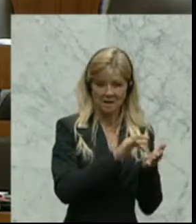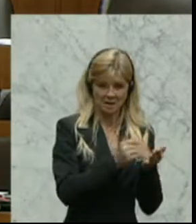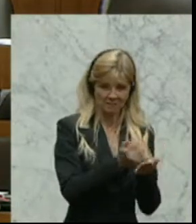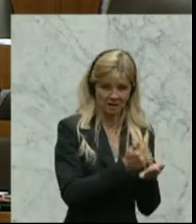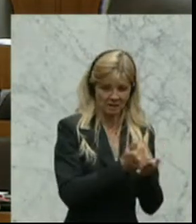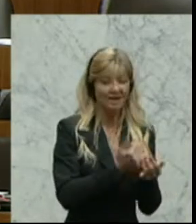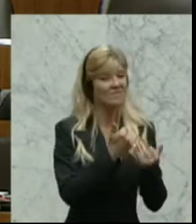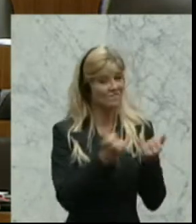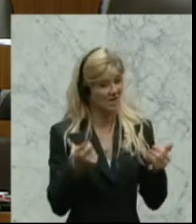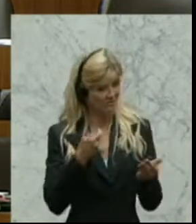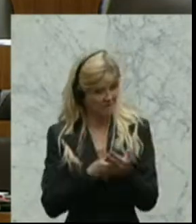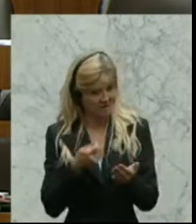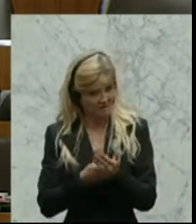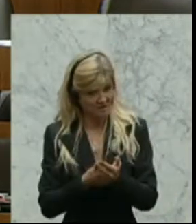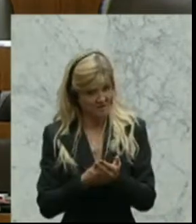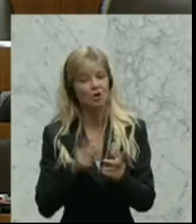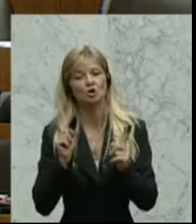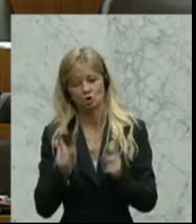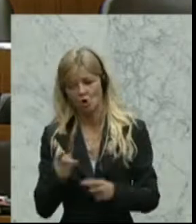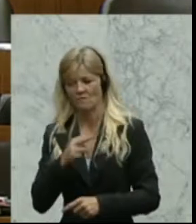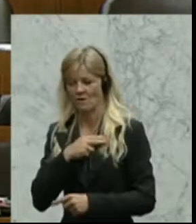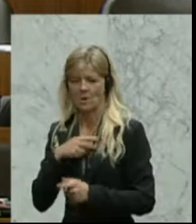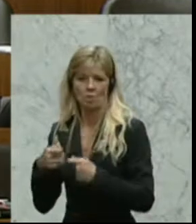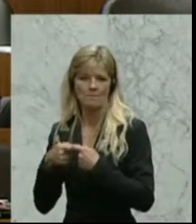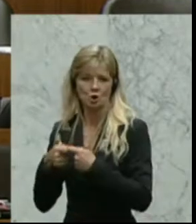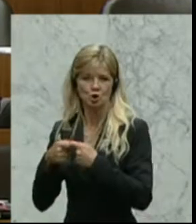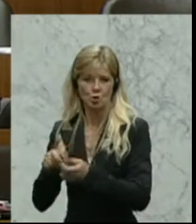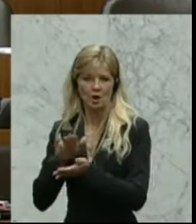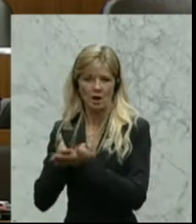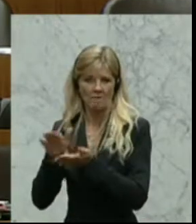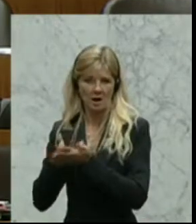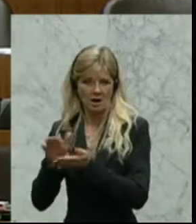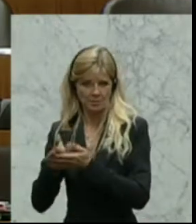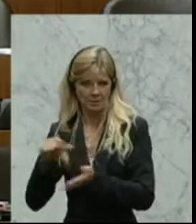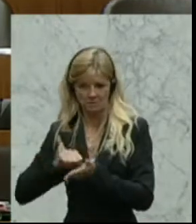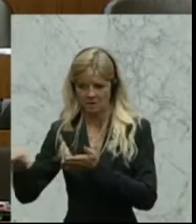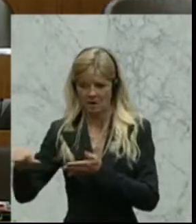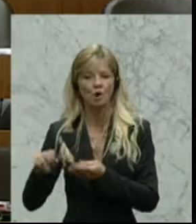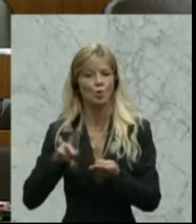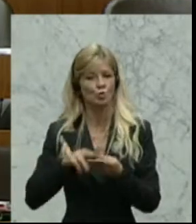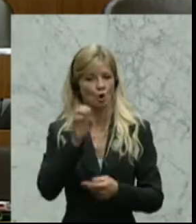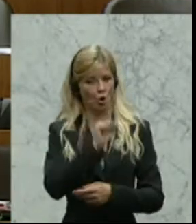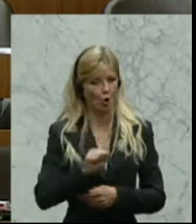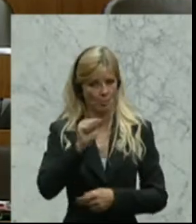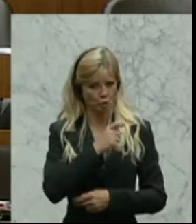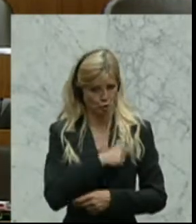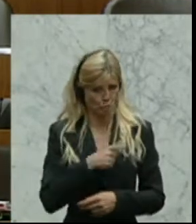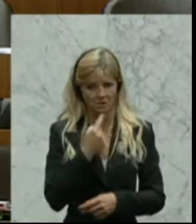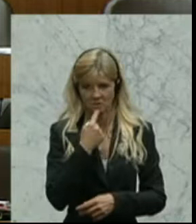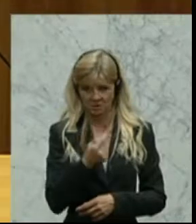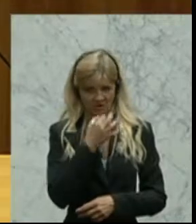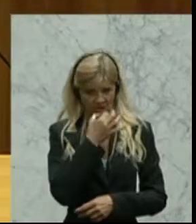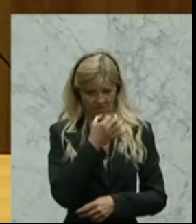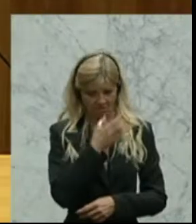vermögensbezogenen Abgaben. Und sie nennt in diesem Zusammenhang explizit zum Beispiel